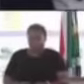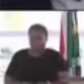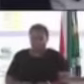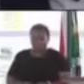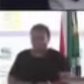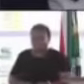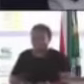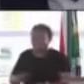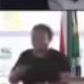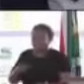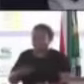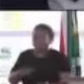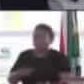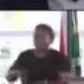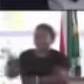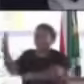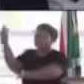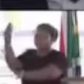ngalamazwi nina besilo